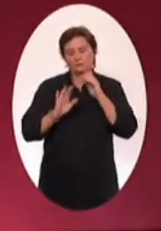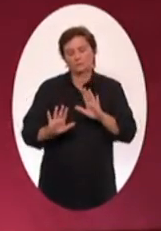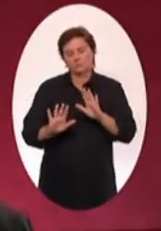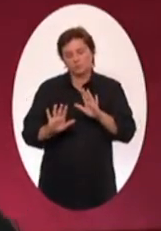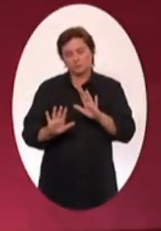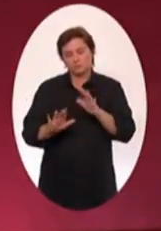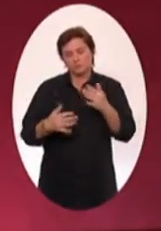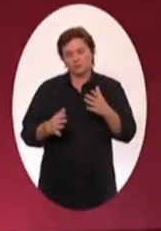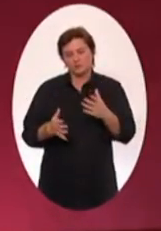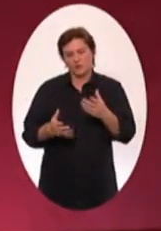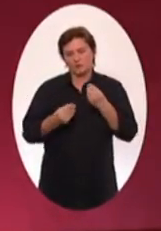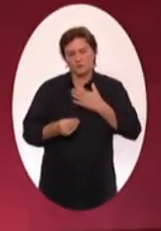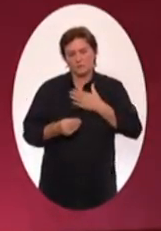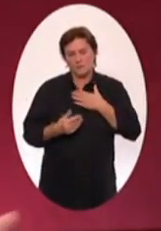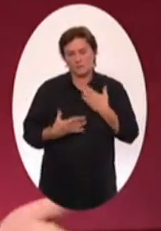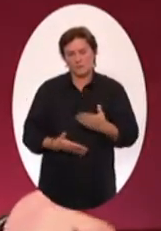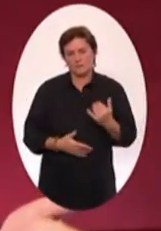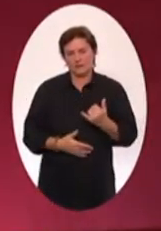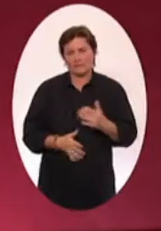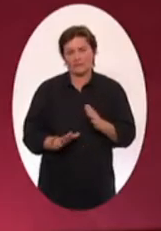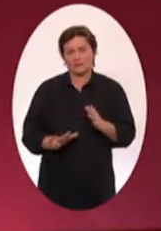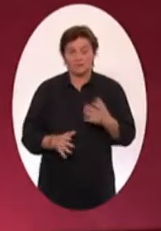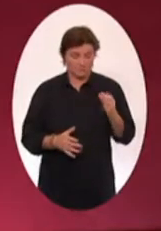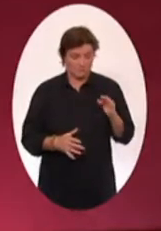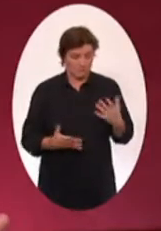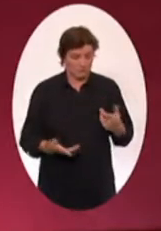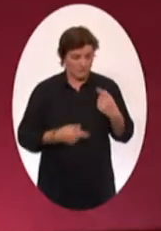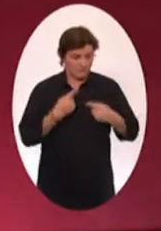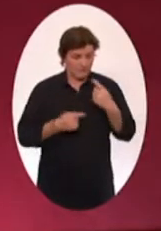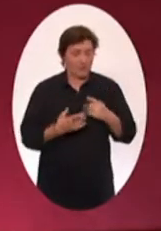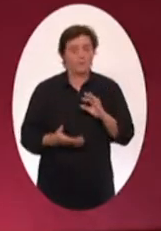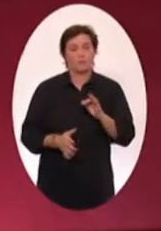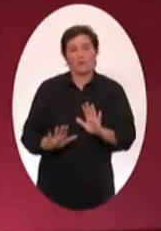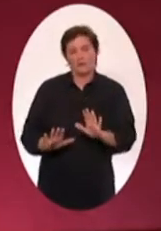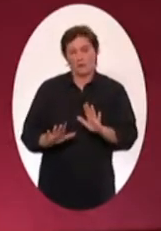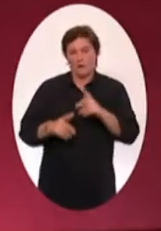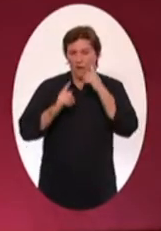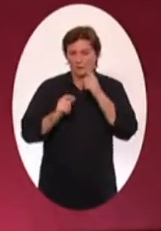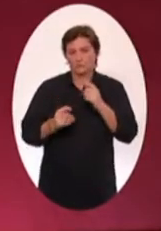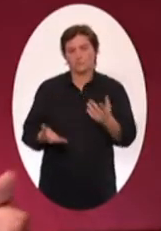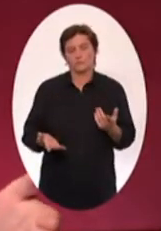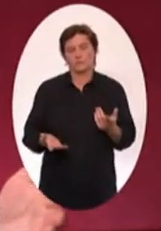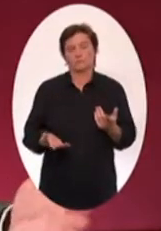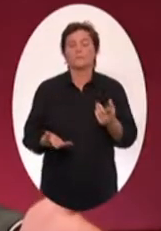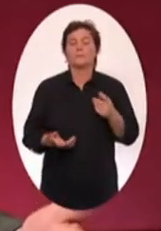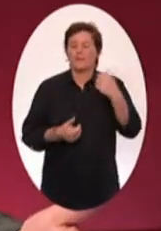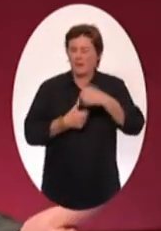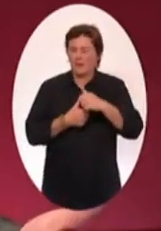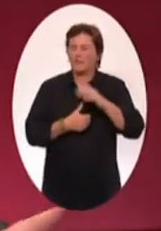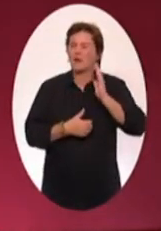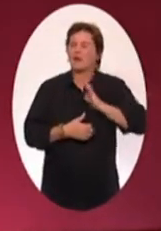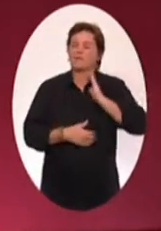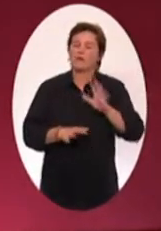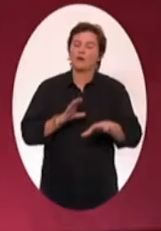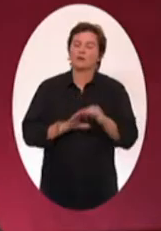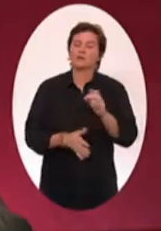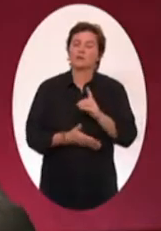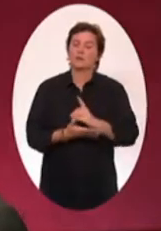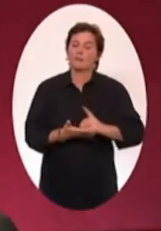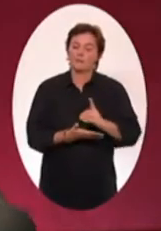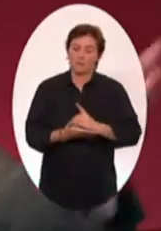peur. Moi, c'est la question qu'on entend partout. C'est vrai, mais il faut peut-être faire attention à cela, parce que rappelez-vous, au départemental, on